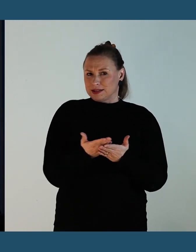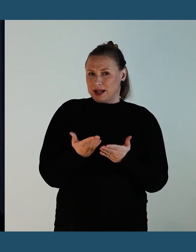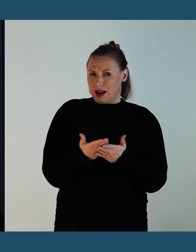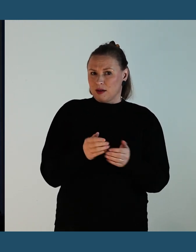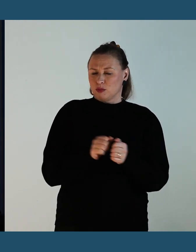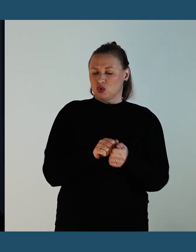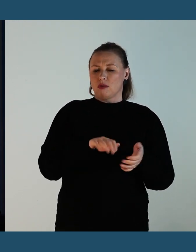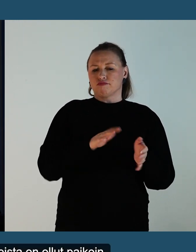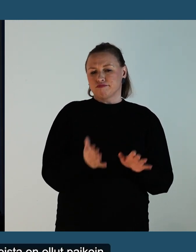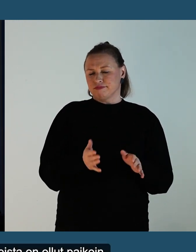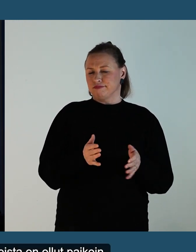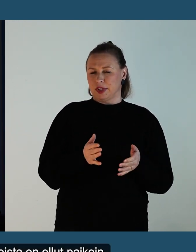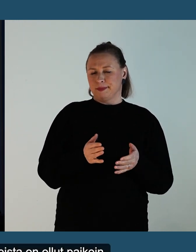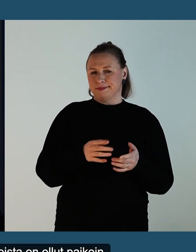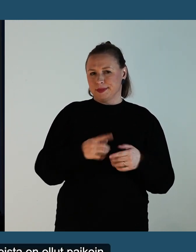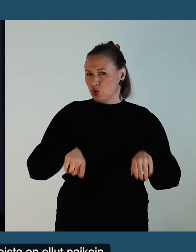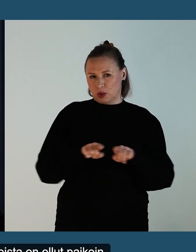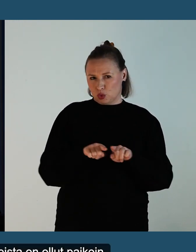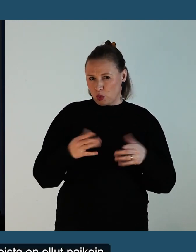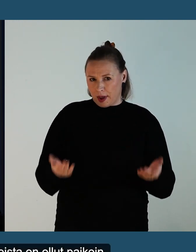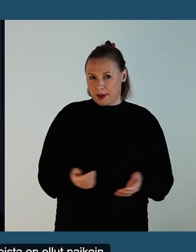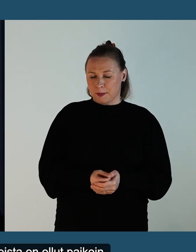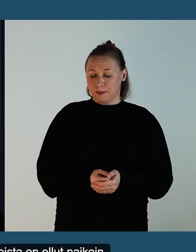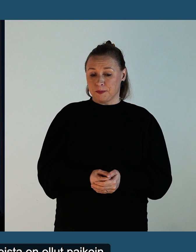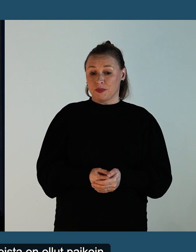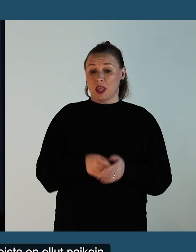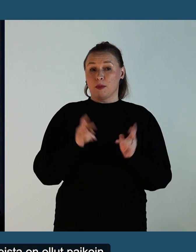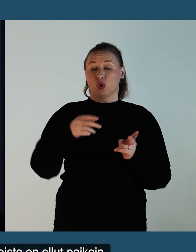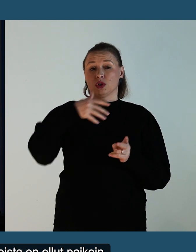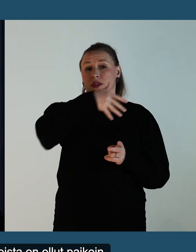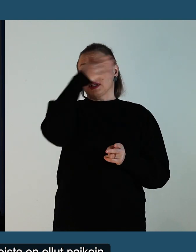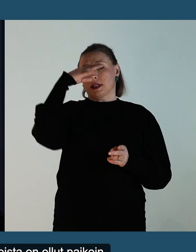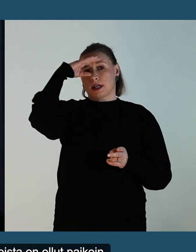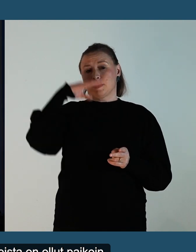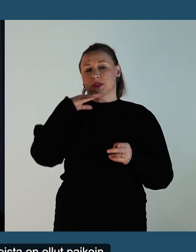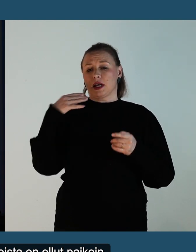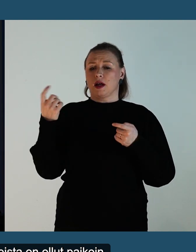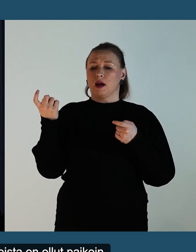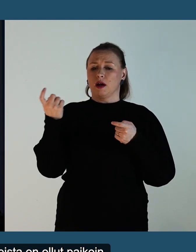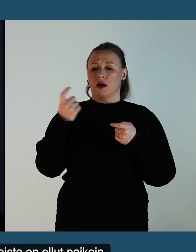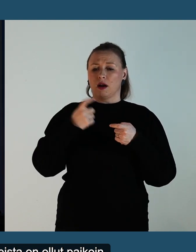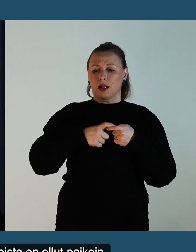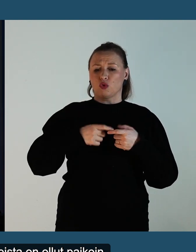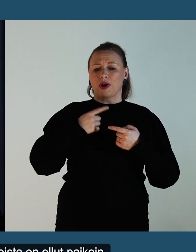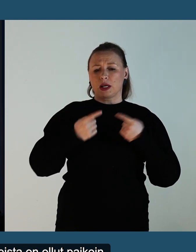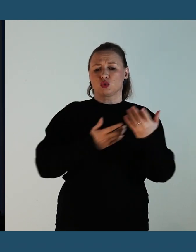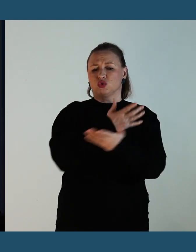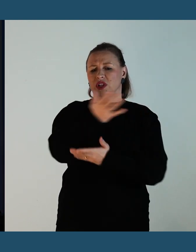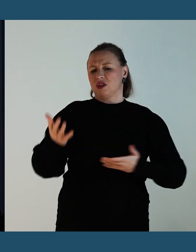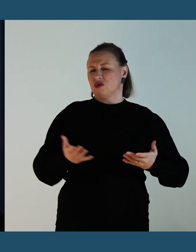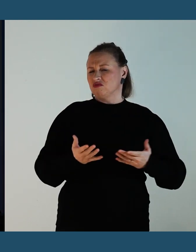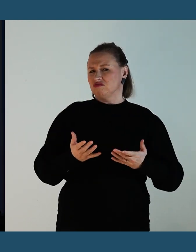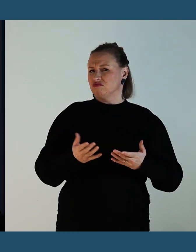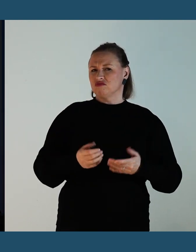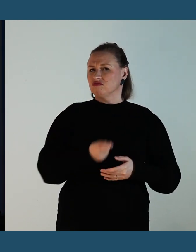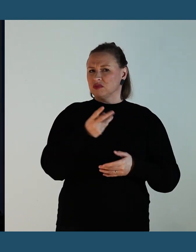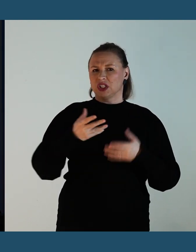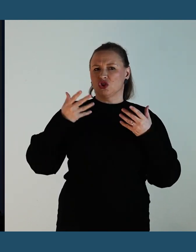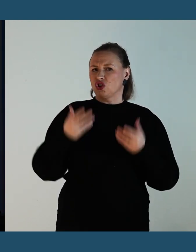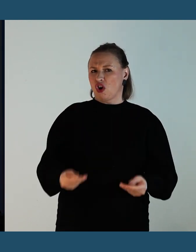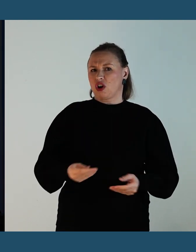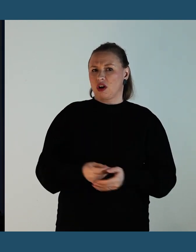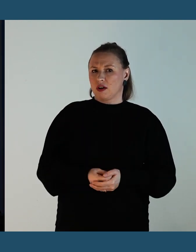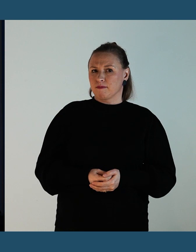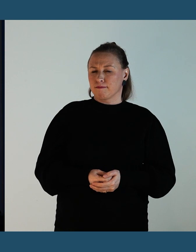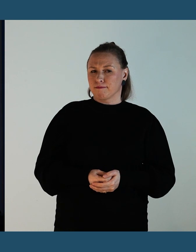toteutumatta. Samoin keskustelu sateenkaari-ihmisiin liittyvistä aiheista on ollut paikoin ala-arvoista.